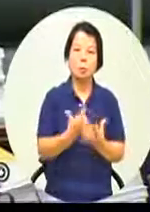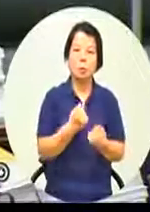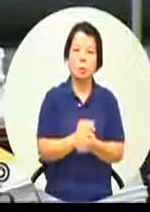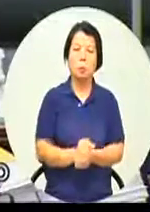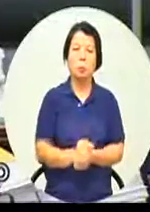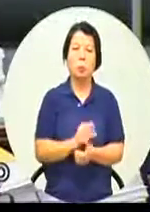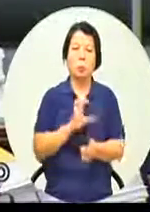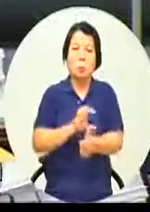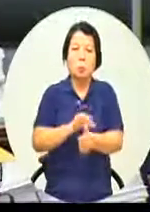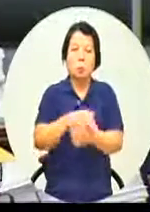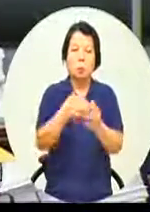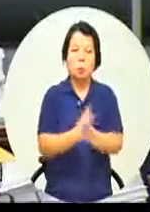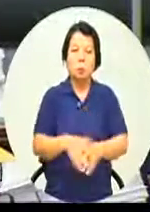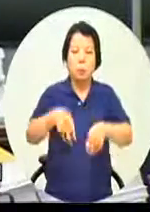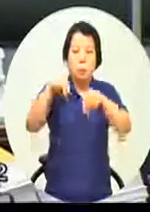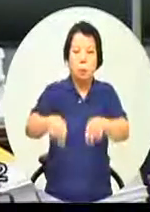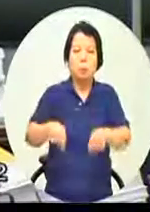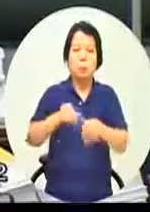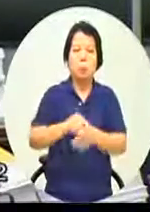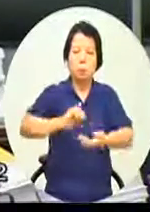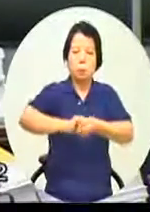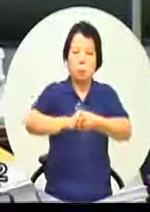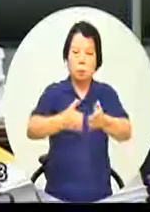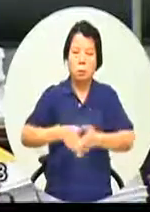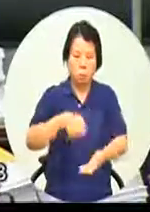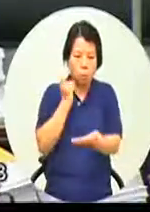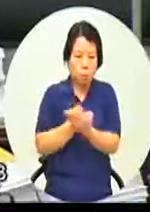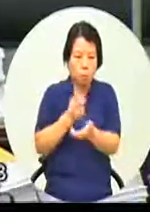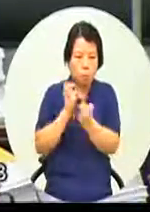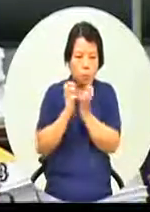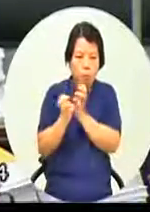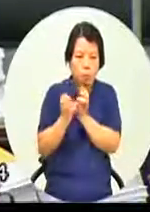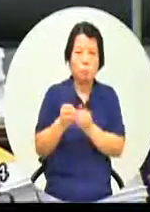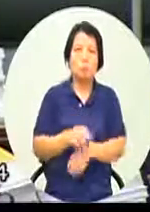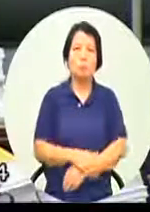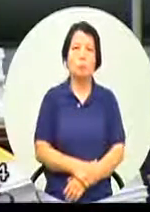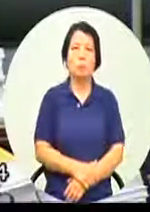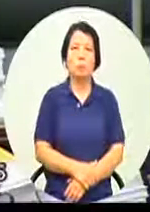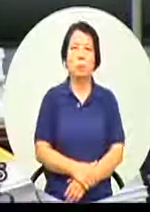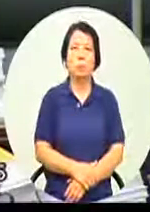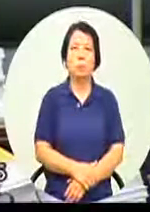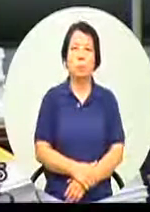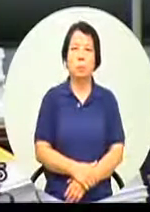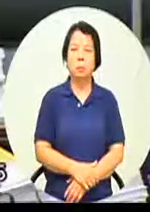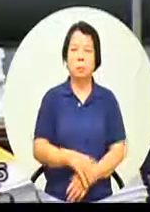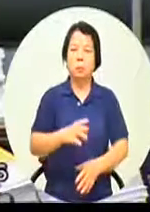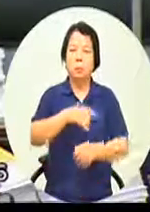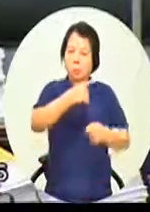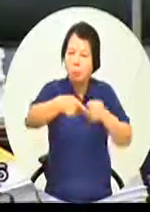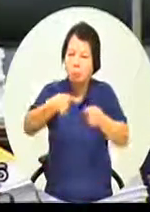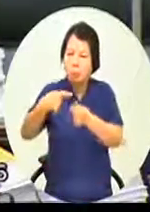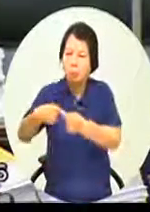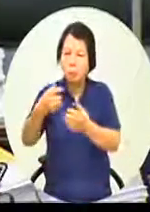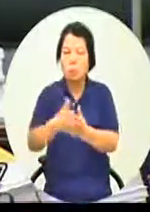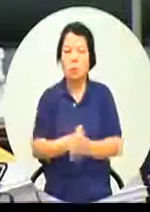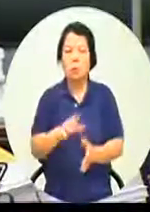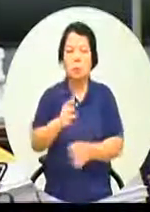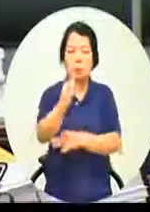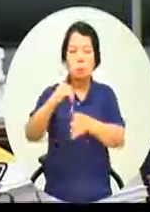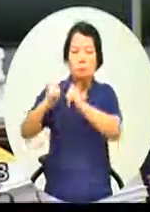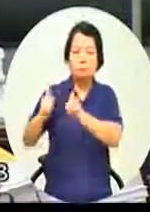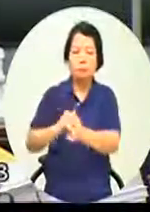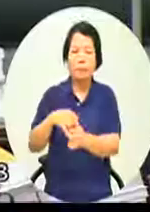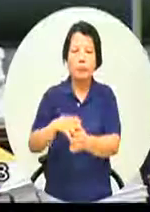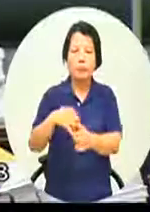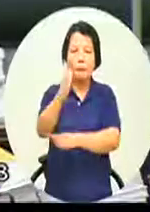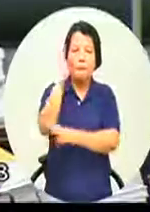处，在合约的订定上一定要严格，好不好？不然每一年都因为这样子被骂。说实在的，